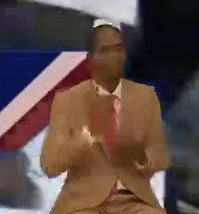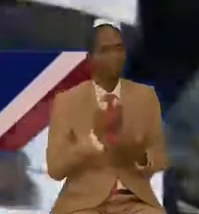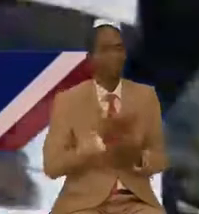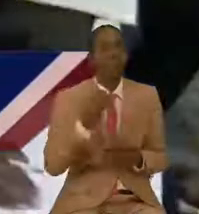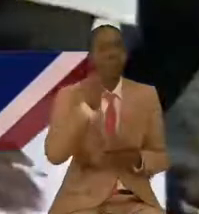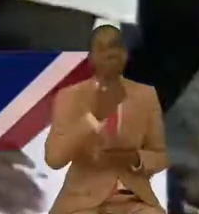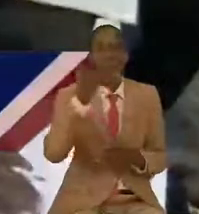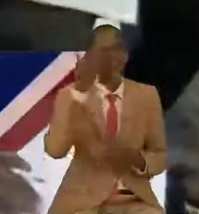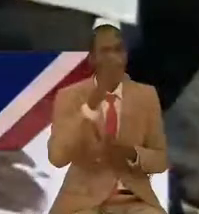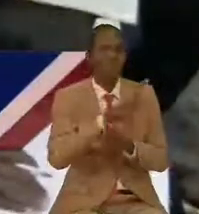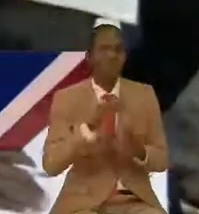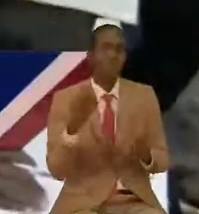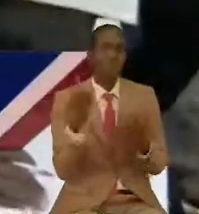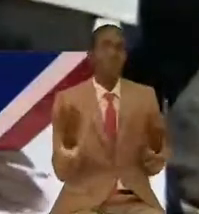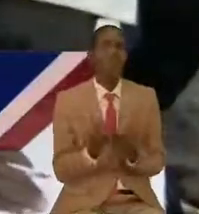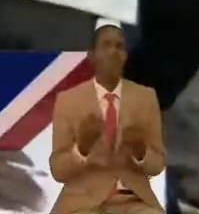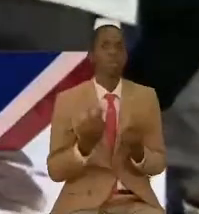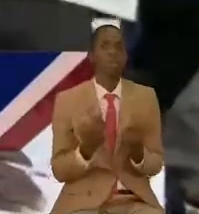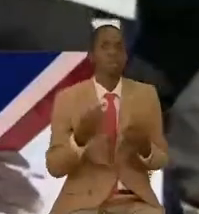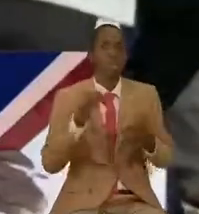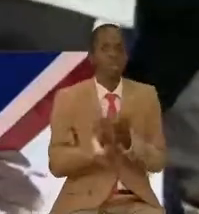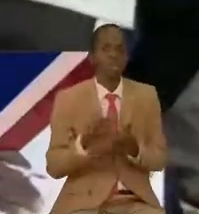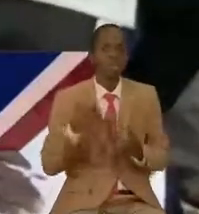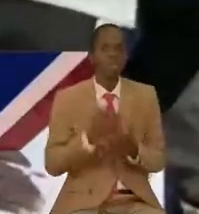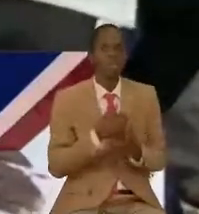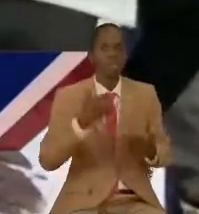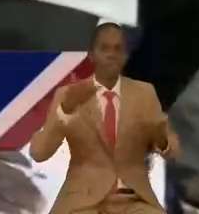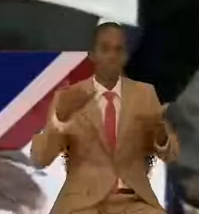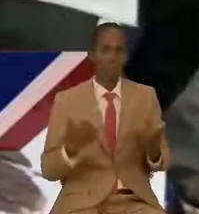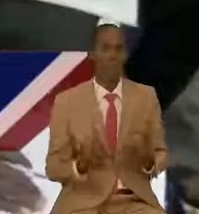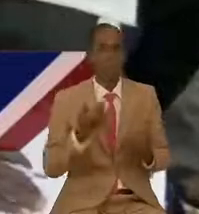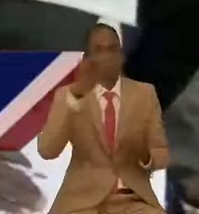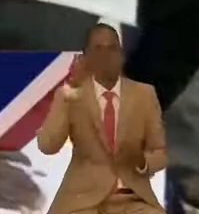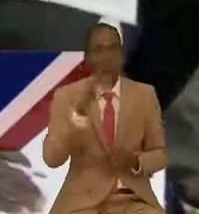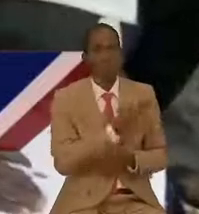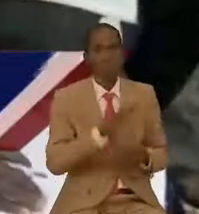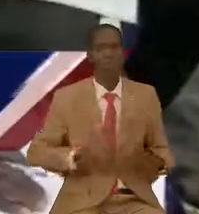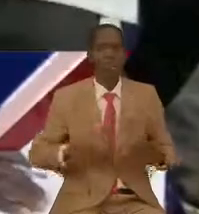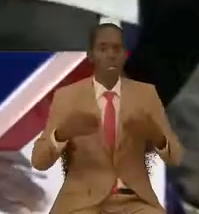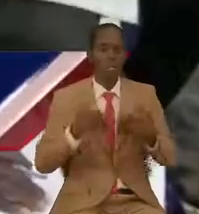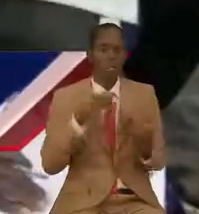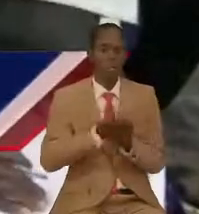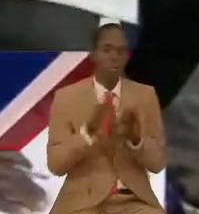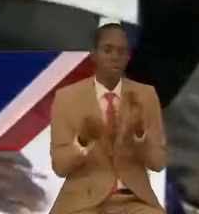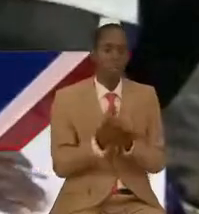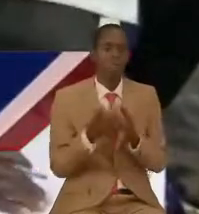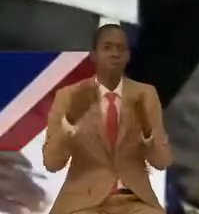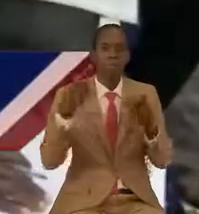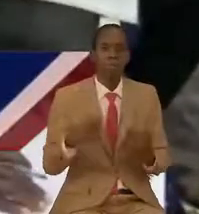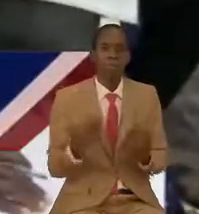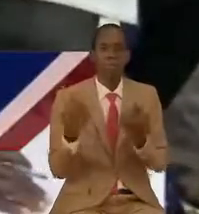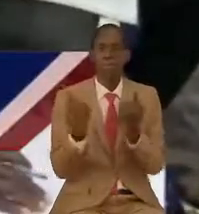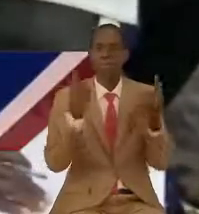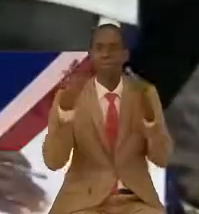afin que nous, maintenant, parce qu'il est devenu le péché pour nous, un sacrifice pour